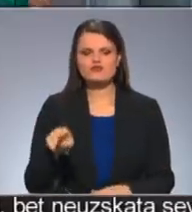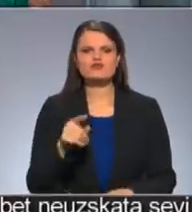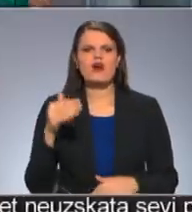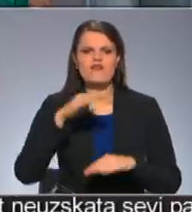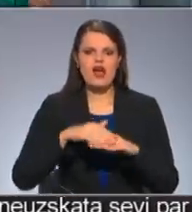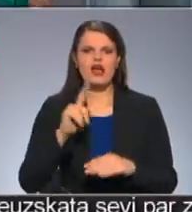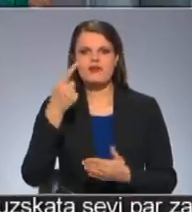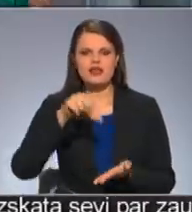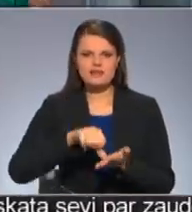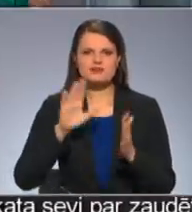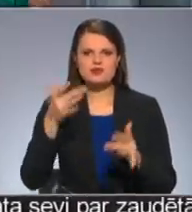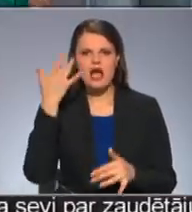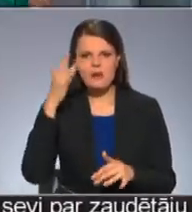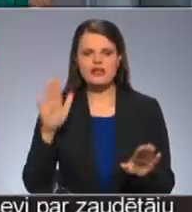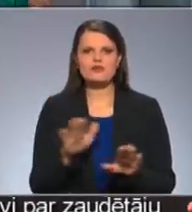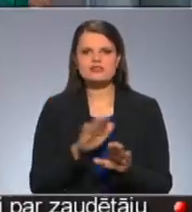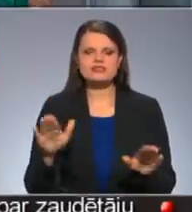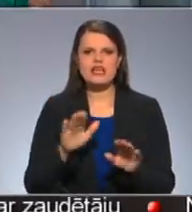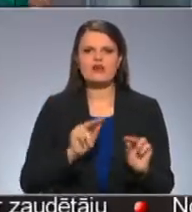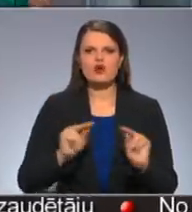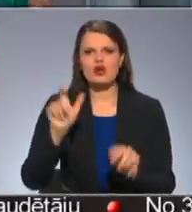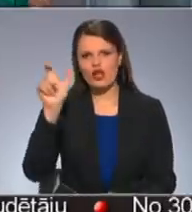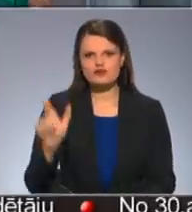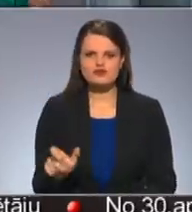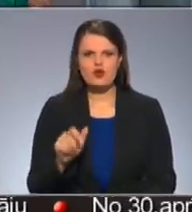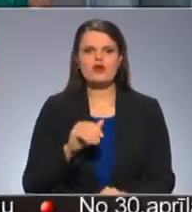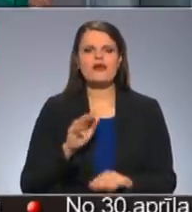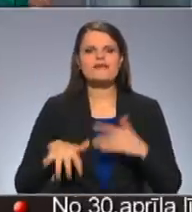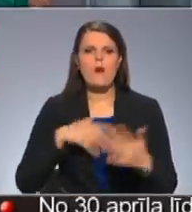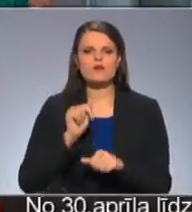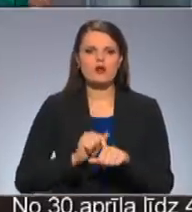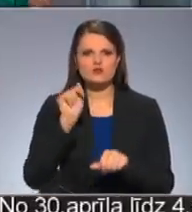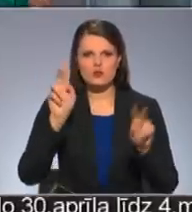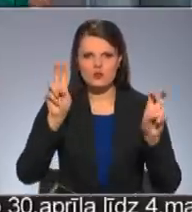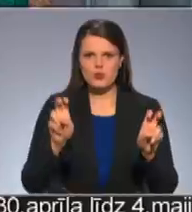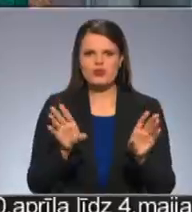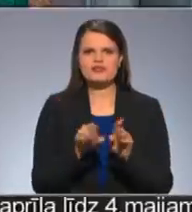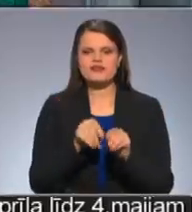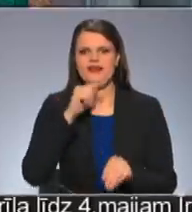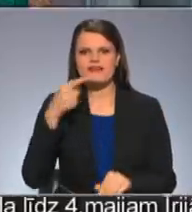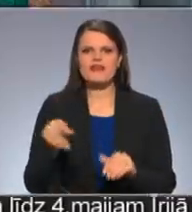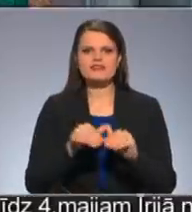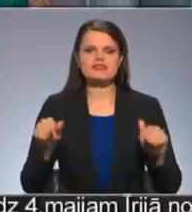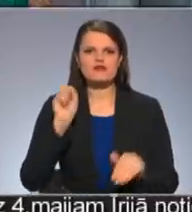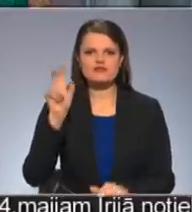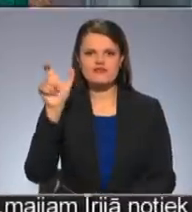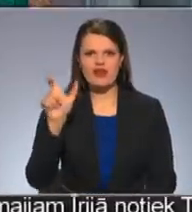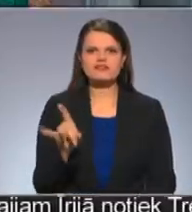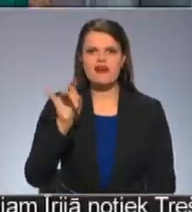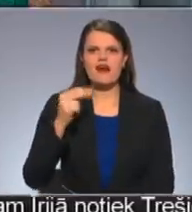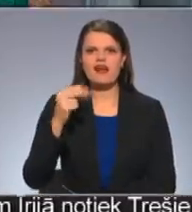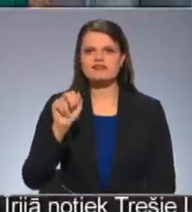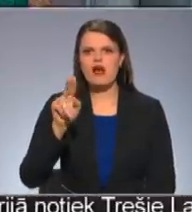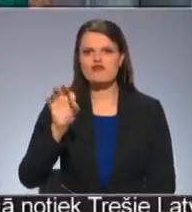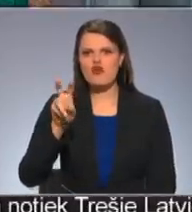piedzīvos amerikāņu dramaturga Ričarda Baira Luga Jauktās jūtas ar Krievijas skatuves zvaigznes Genādija Hazano piedalīšanos galvenajā